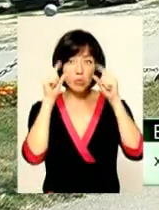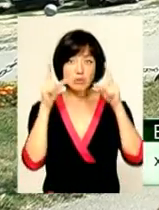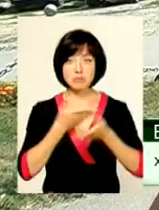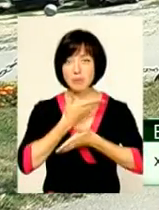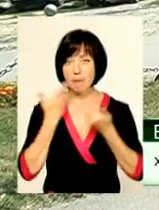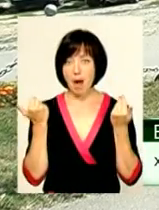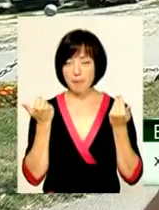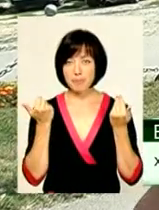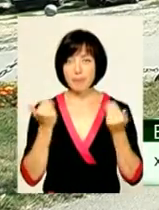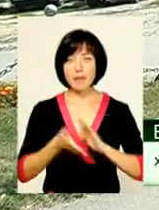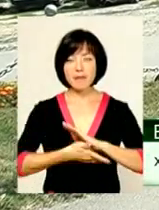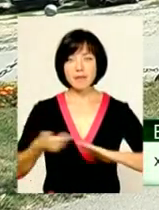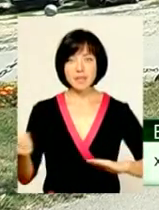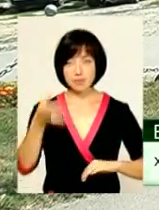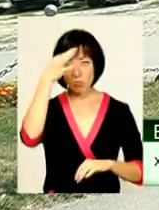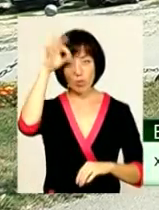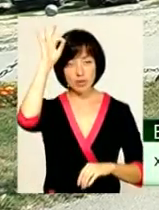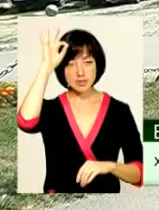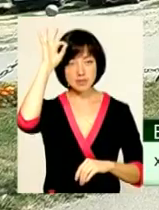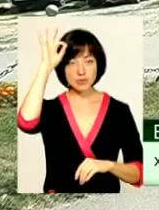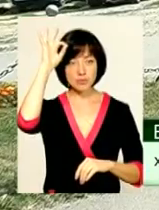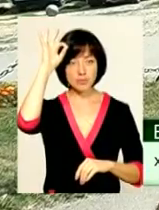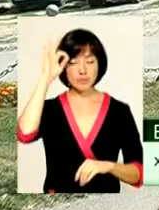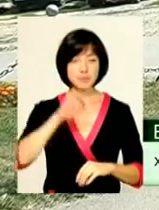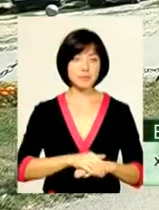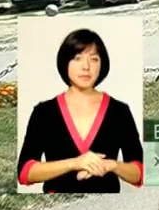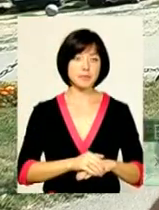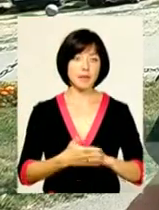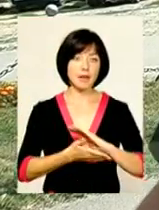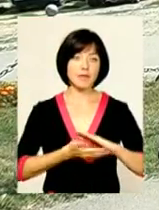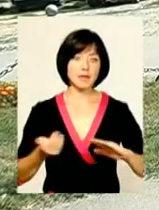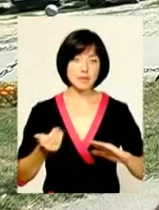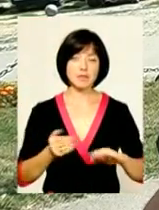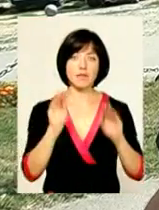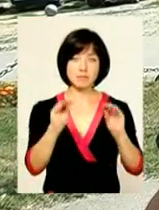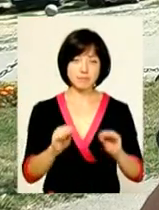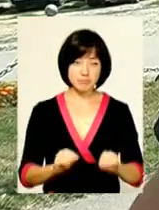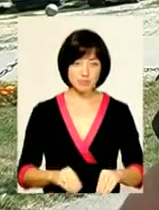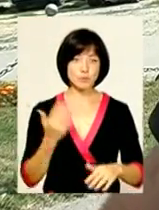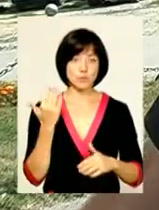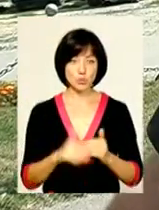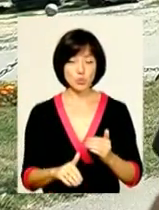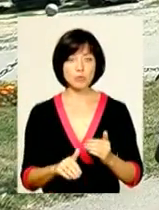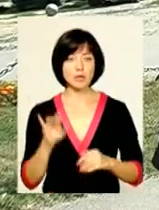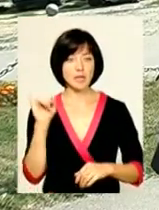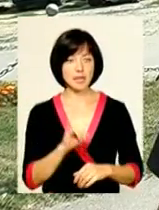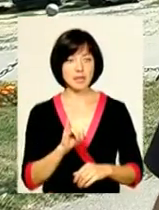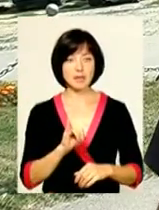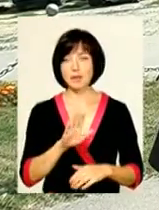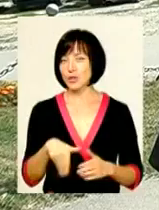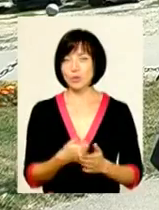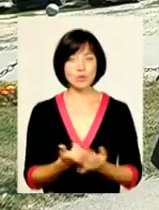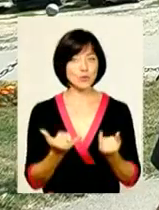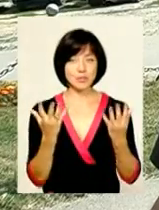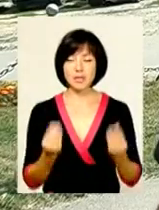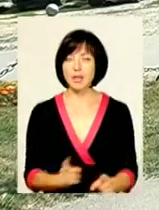немає. Визвав міліцію, ну, поліцію. Визвав, акт написали, все. І до